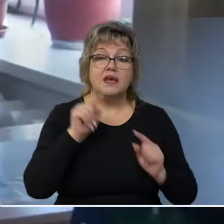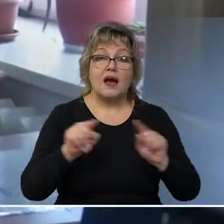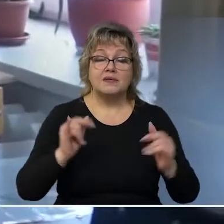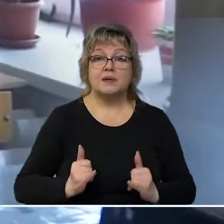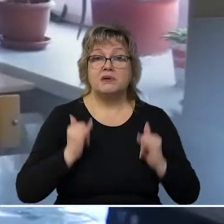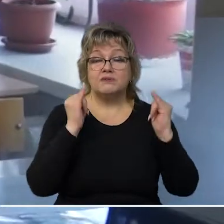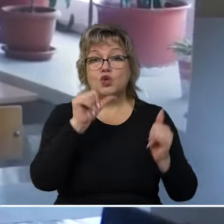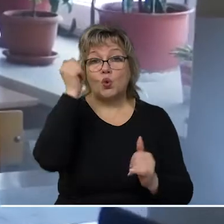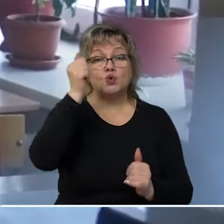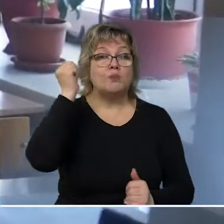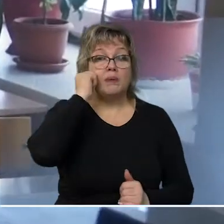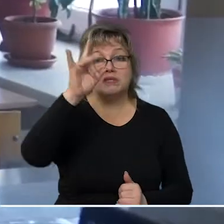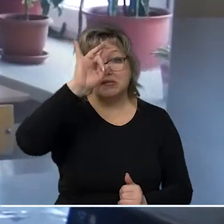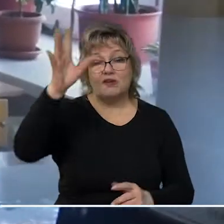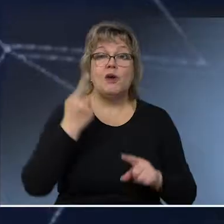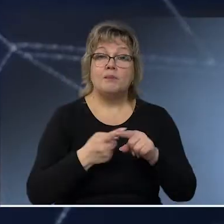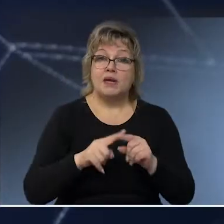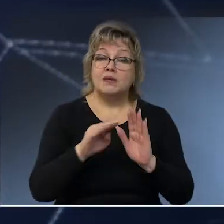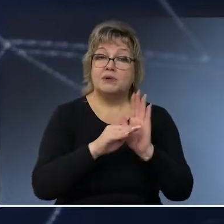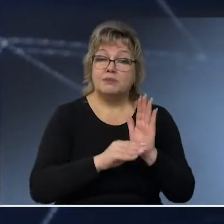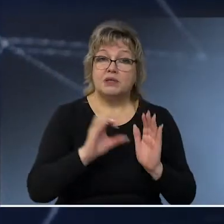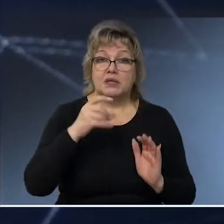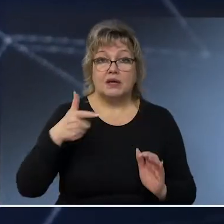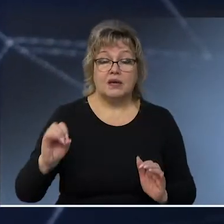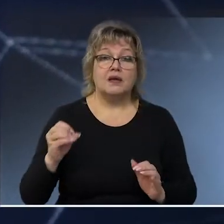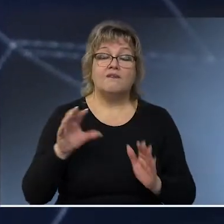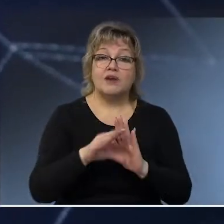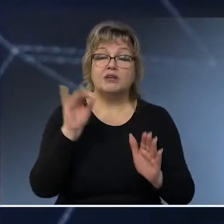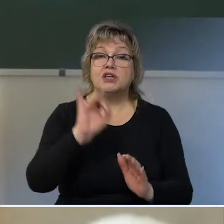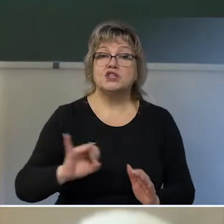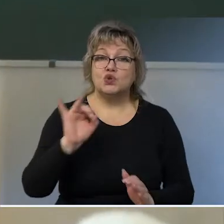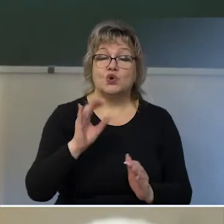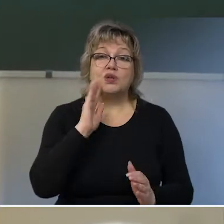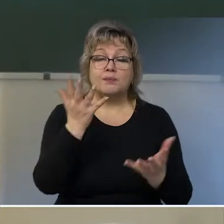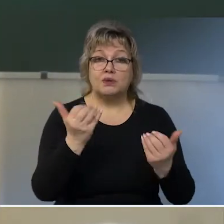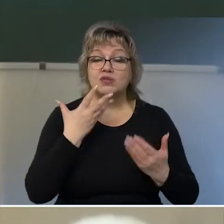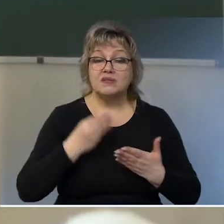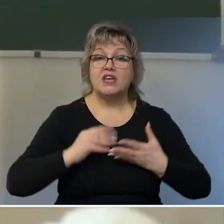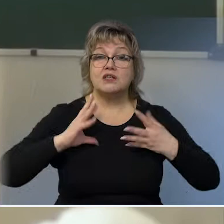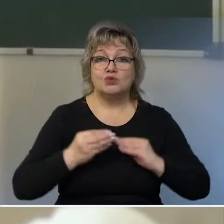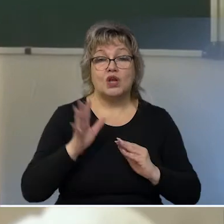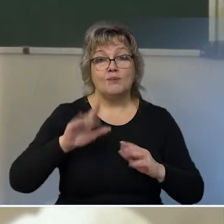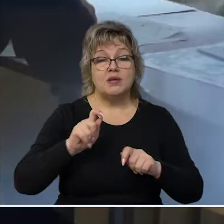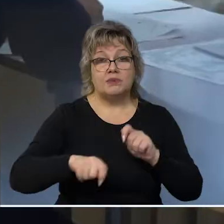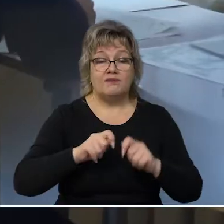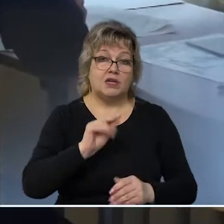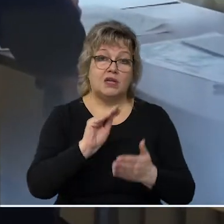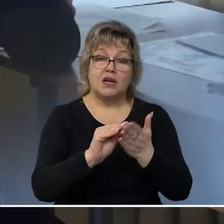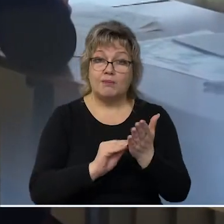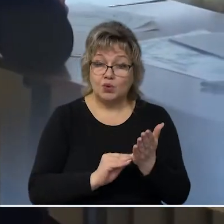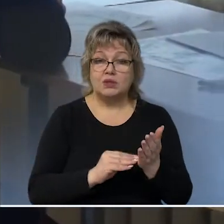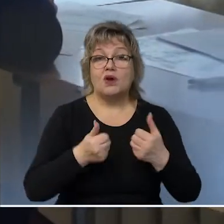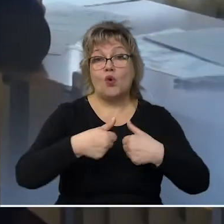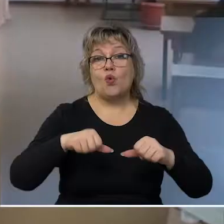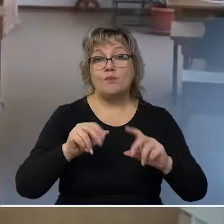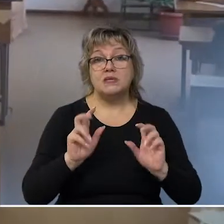Всероссийская акция посвящена году памяти и славы, поэтому предметом ЕГЭ выбрана история. Родители получат свои результаты после проверки работ